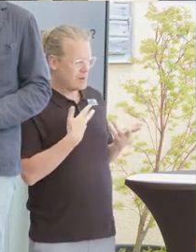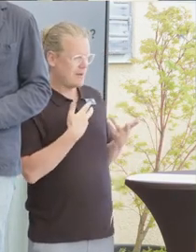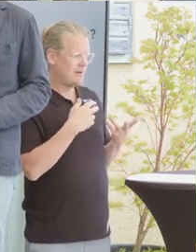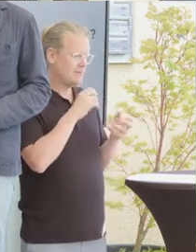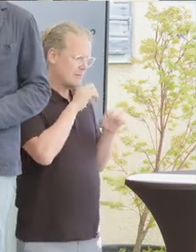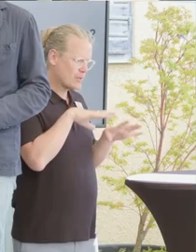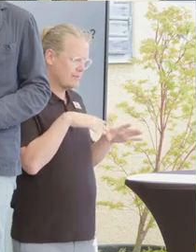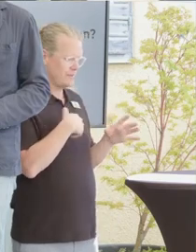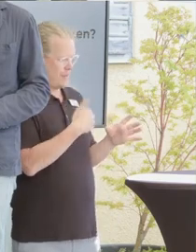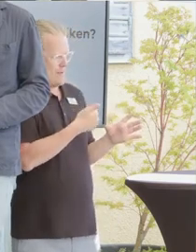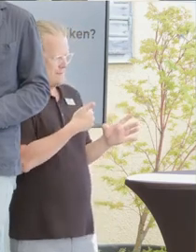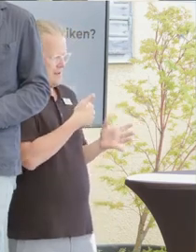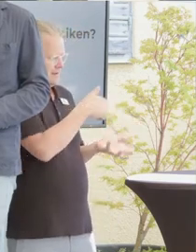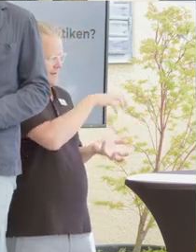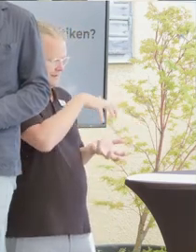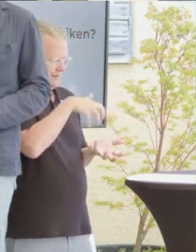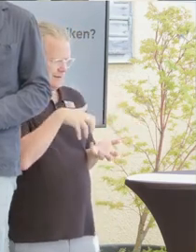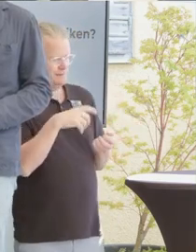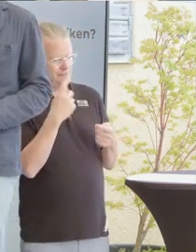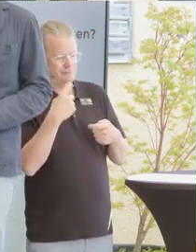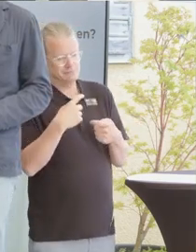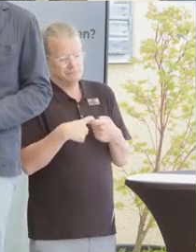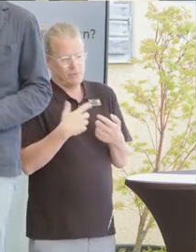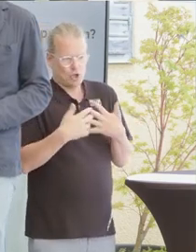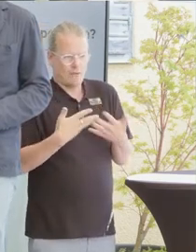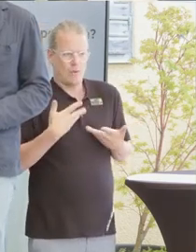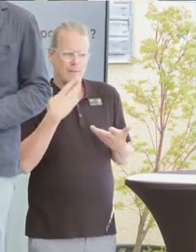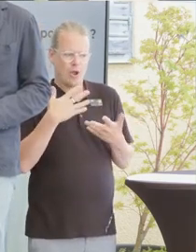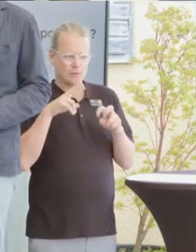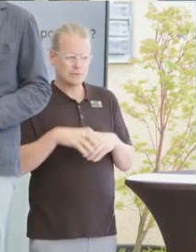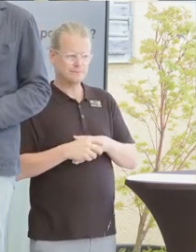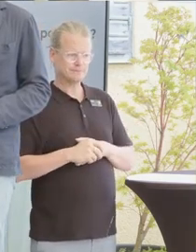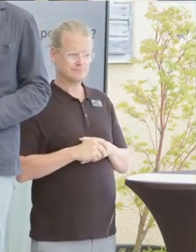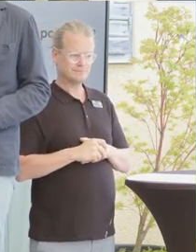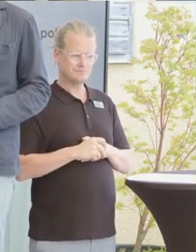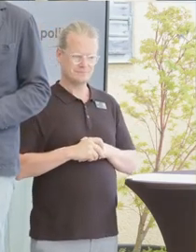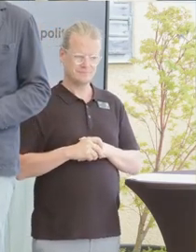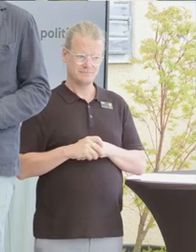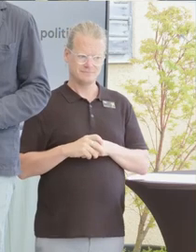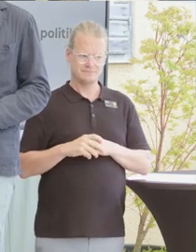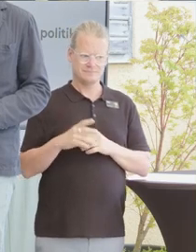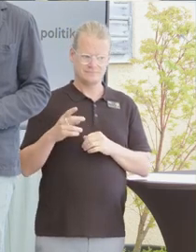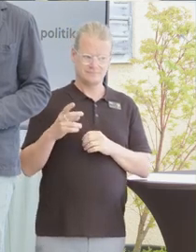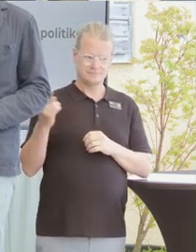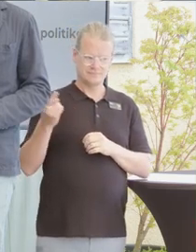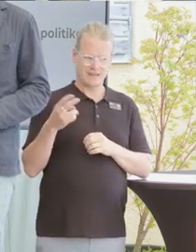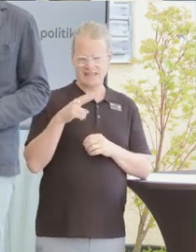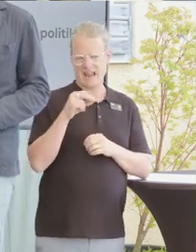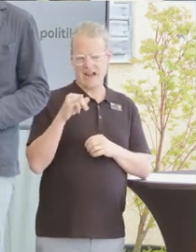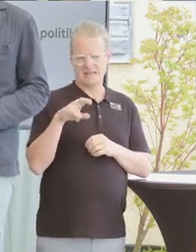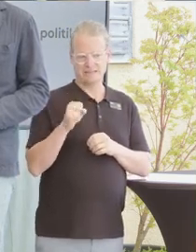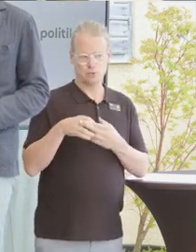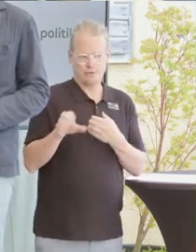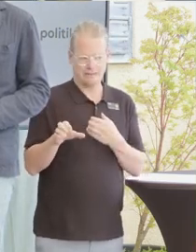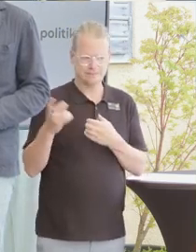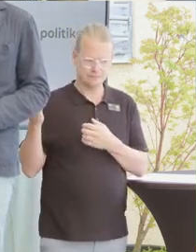nu, ni sitter båda i näringsutskottet, hur? Och det här är ju en, liksom en